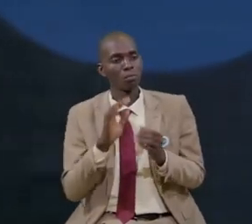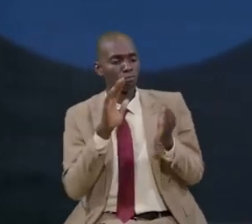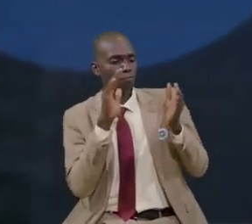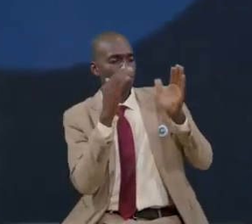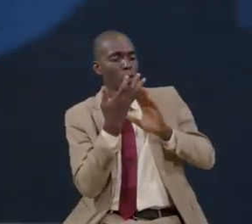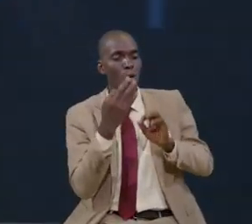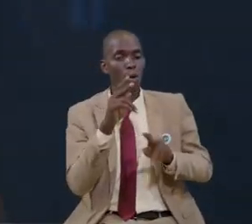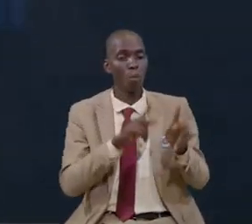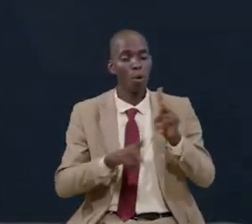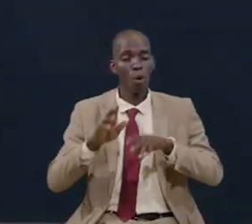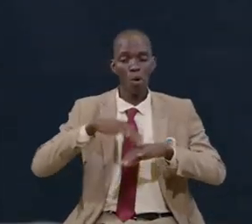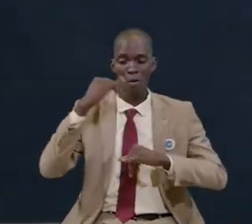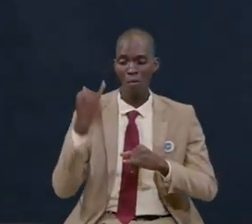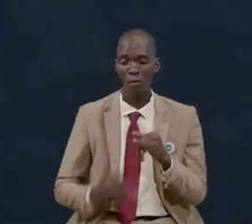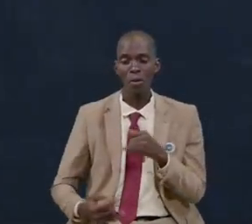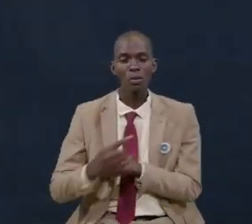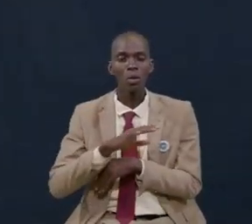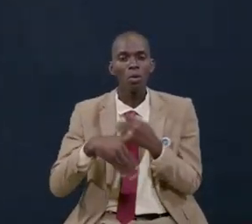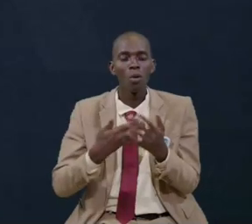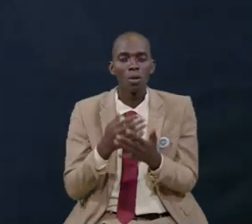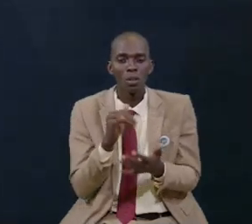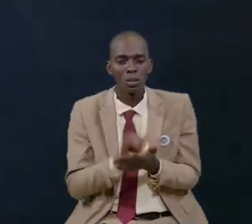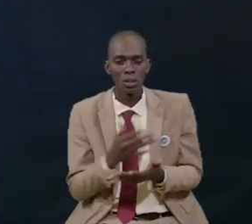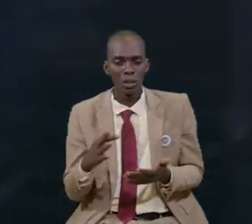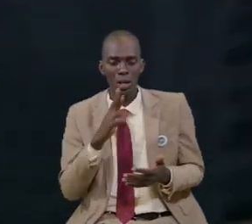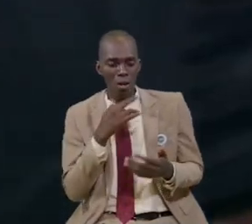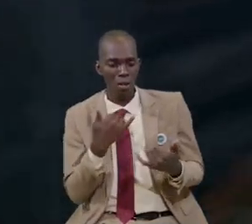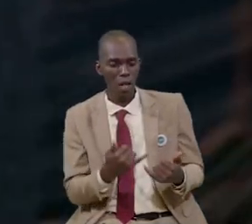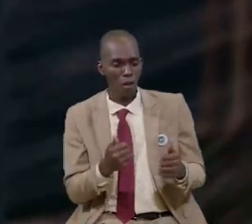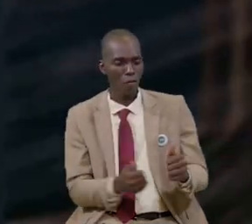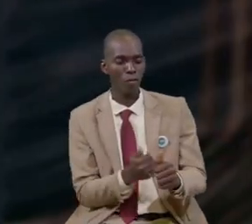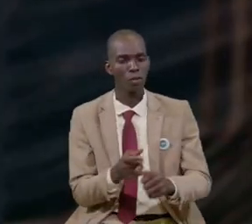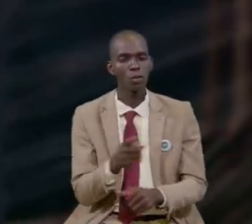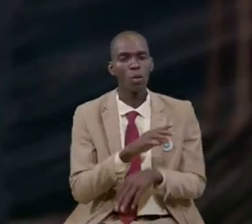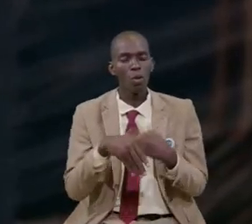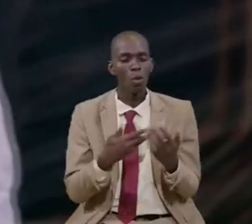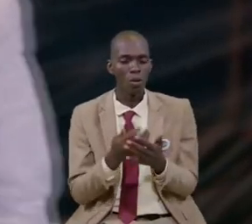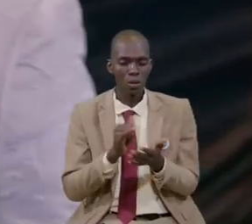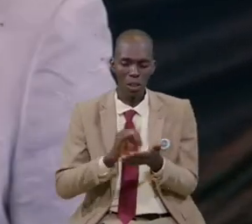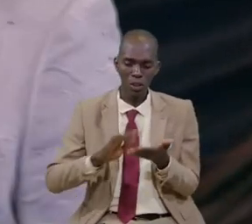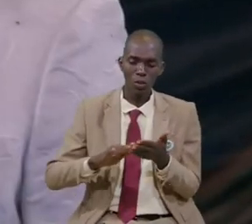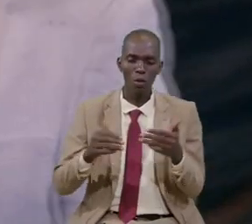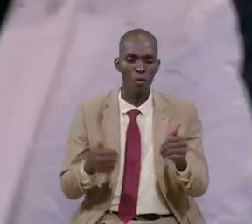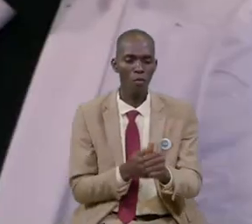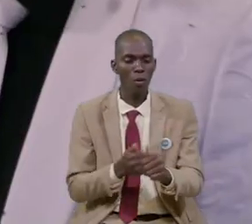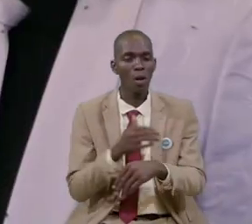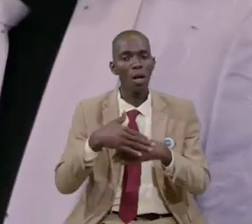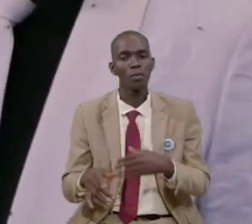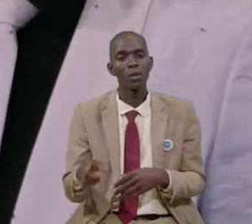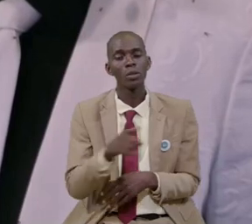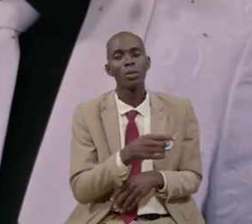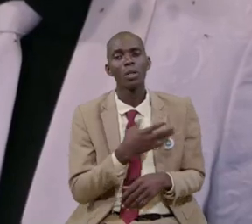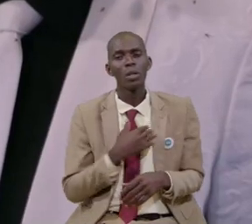Au dernier jour, ces choses-là vous accompagnent. Ces excuses vous accompagnent. Et puis, vous